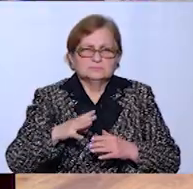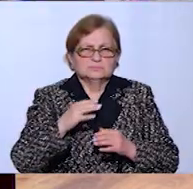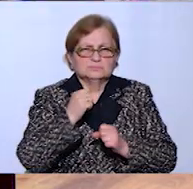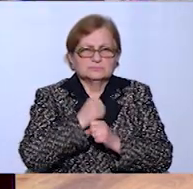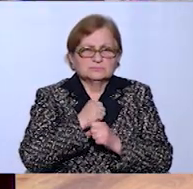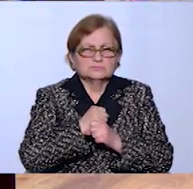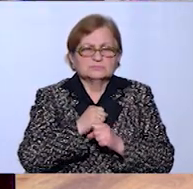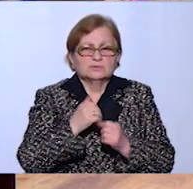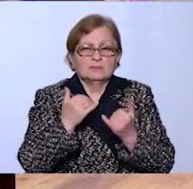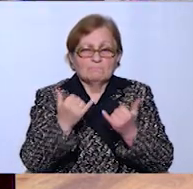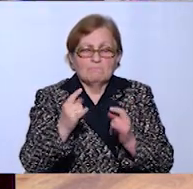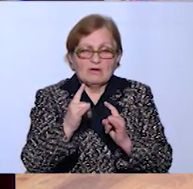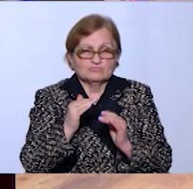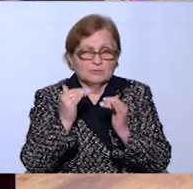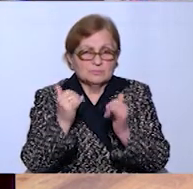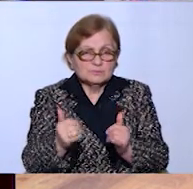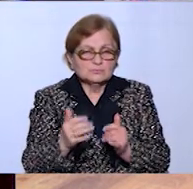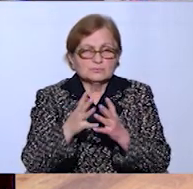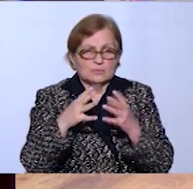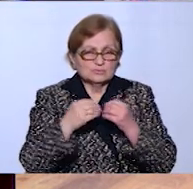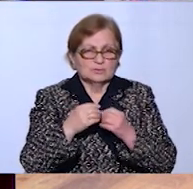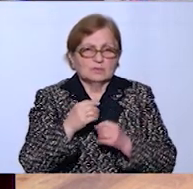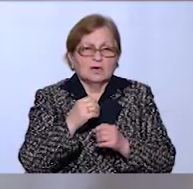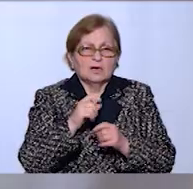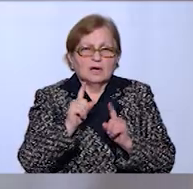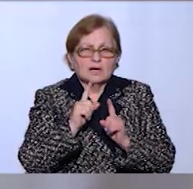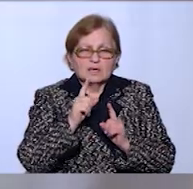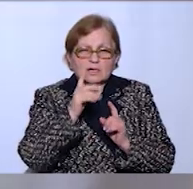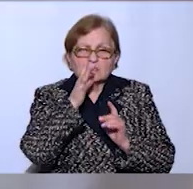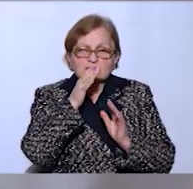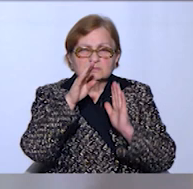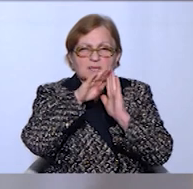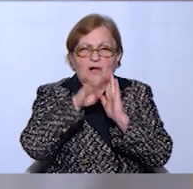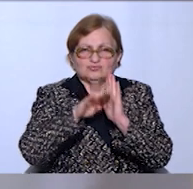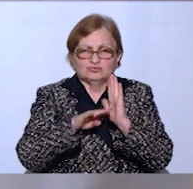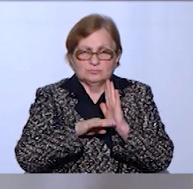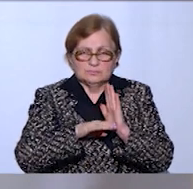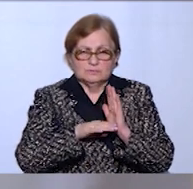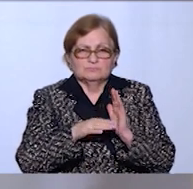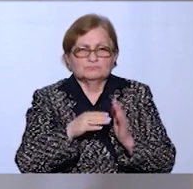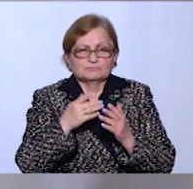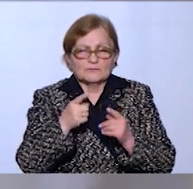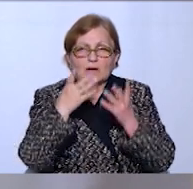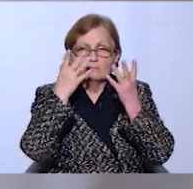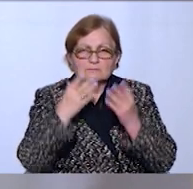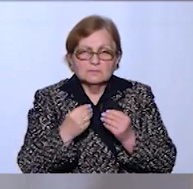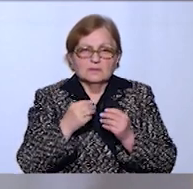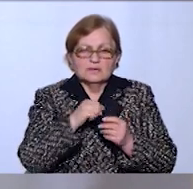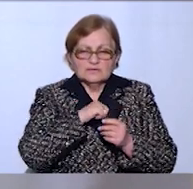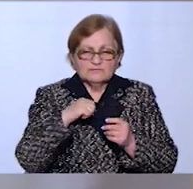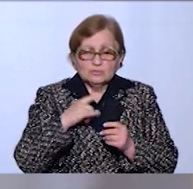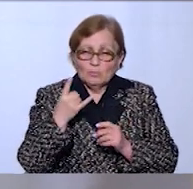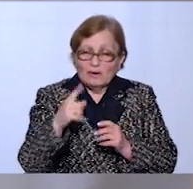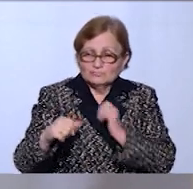მშობელმა დავწერე, ჩამოგიწერე დღის ცხრილი და შენ ახლა ვთქვათ 2-დან 3-მდე აკეთებ ამას, 4-დან 5-მდე ამას. არა, რა თქმა